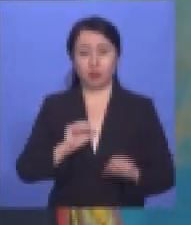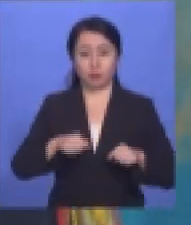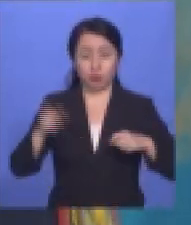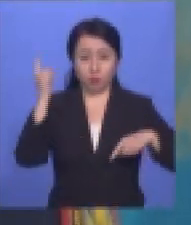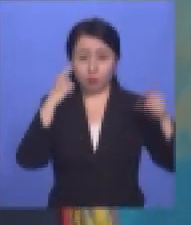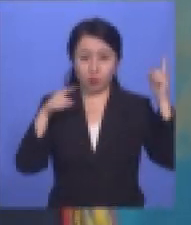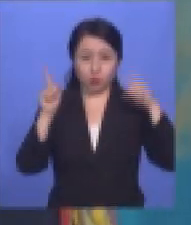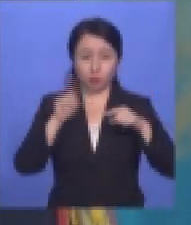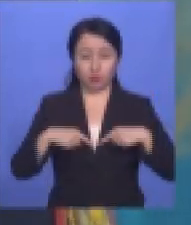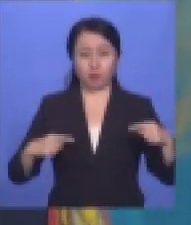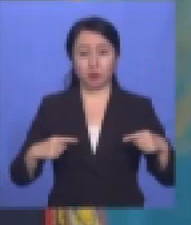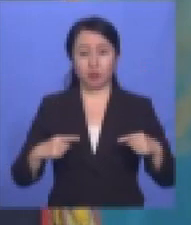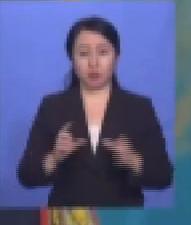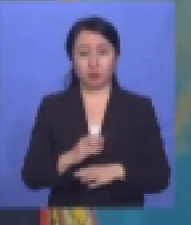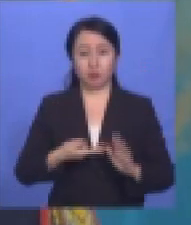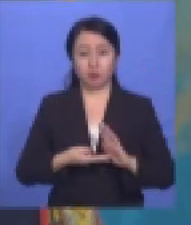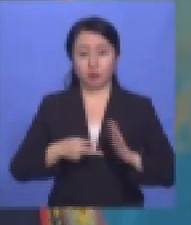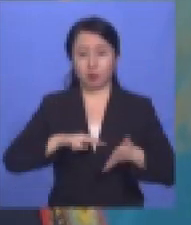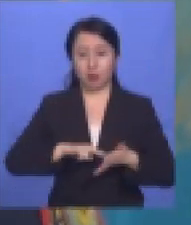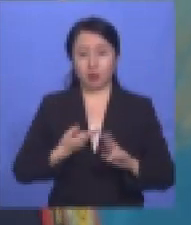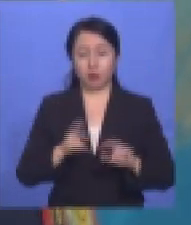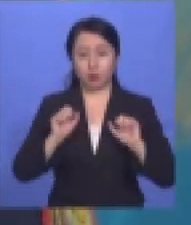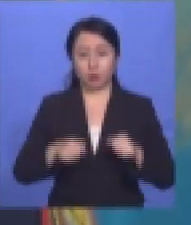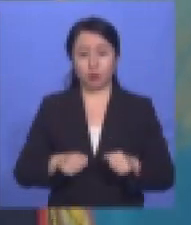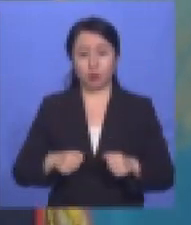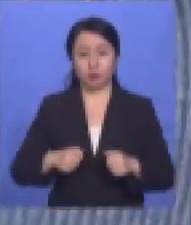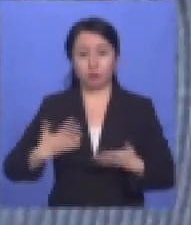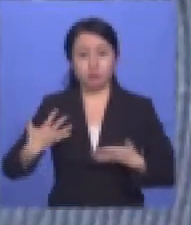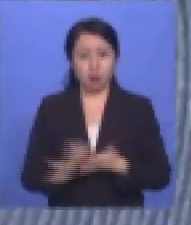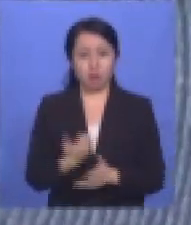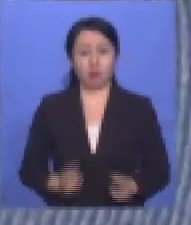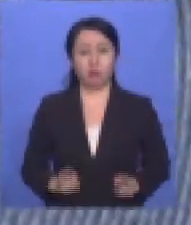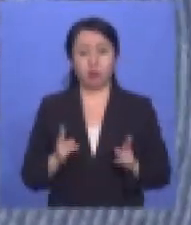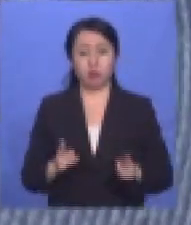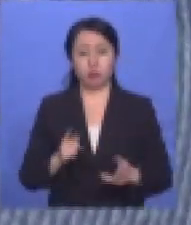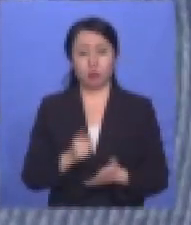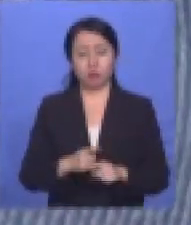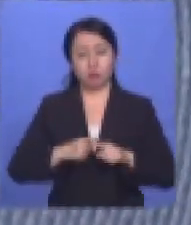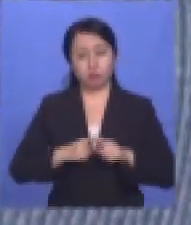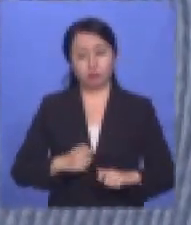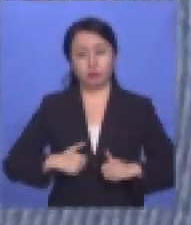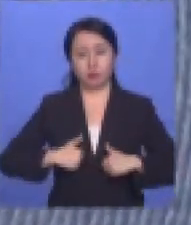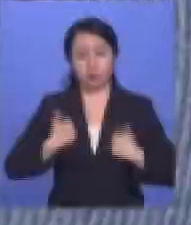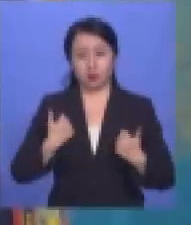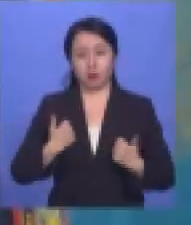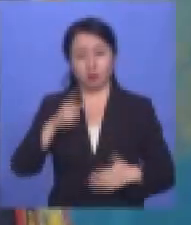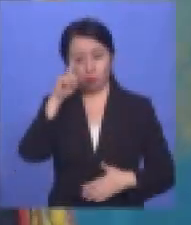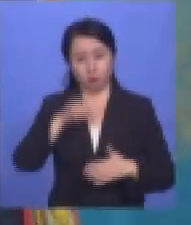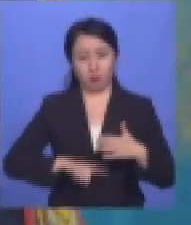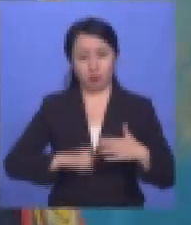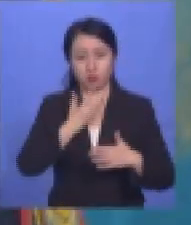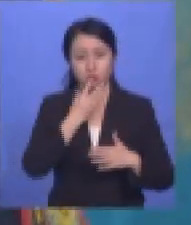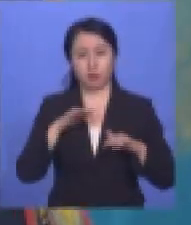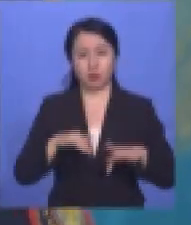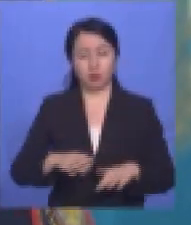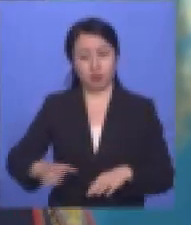различные способы различные комбинации которые позволят изобличить преступника должна быть настойчивость уверенность в своих действиях